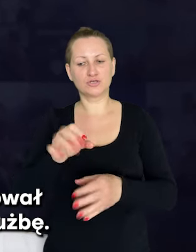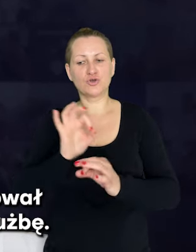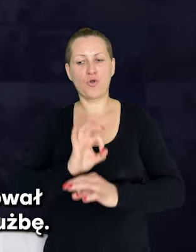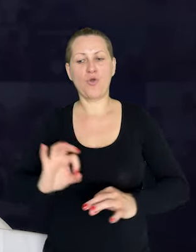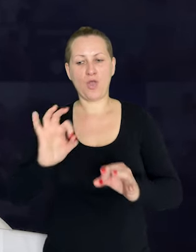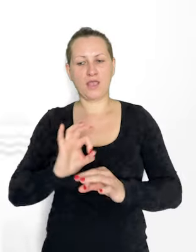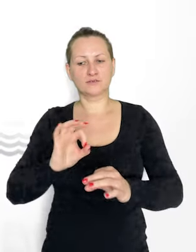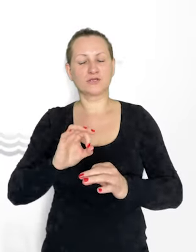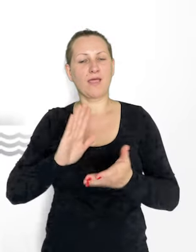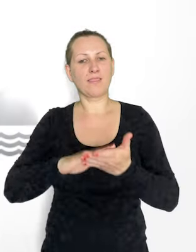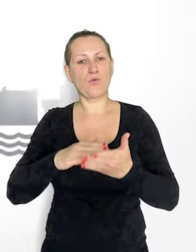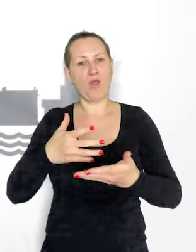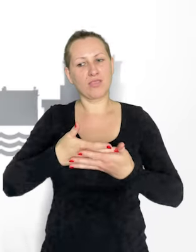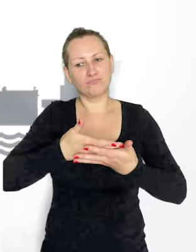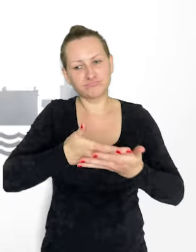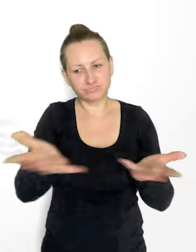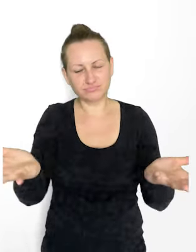wzorową służbę.